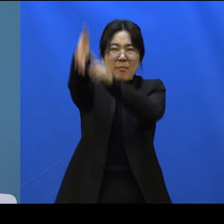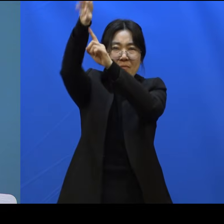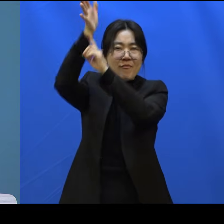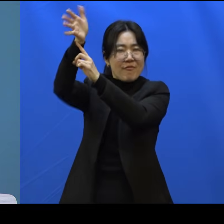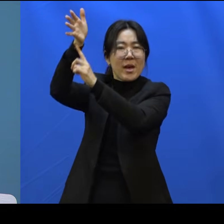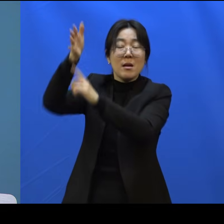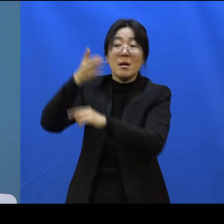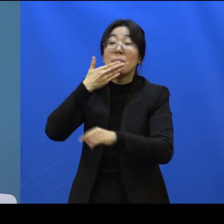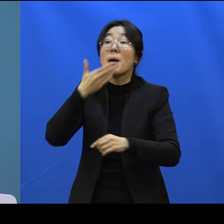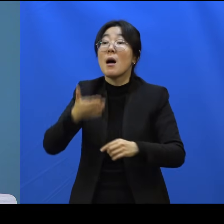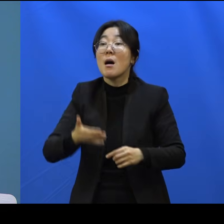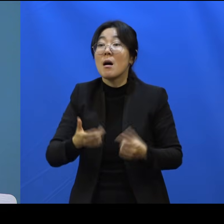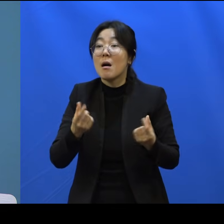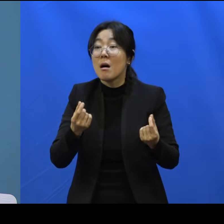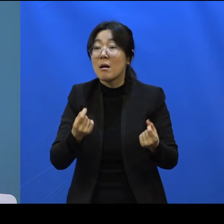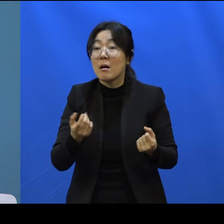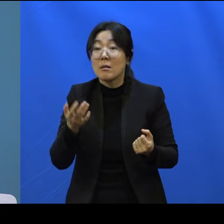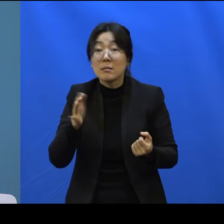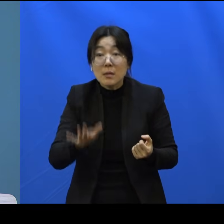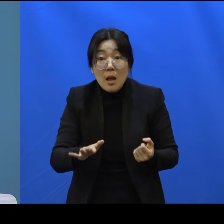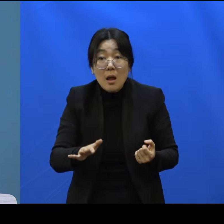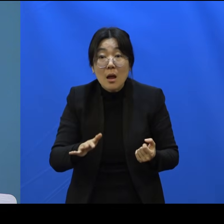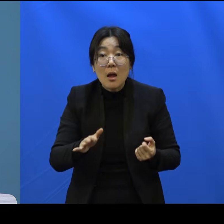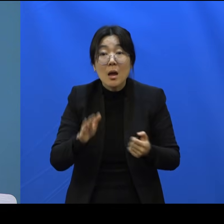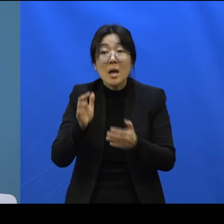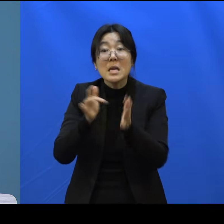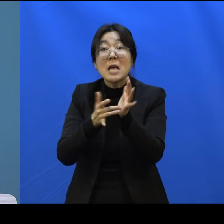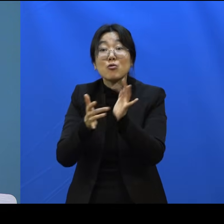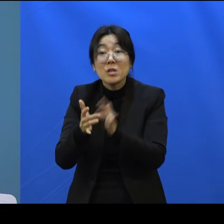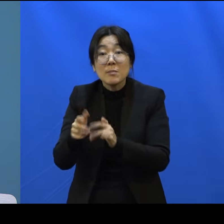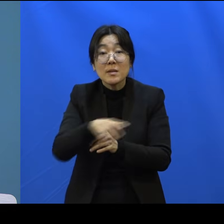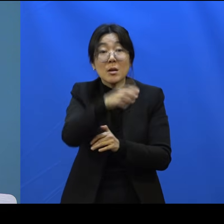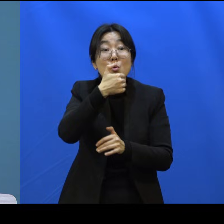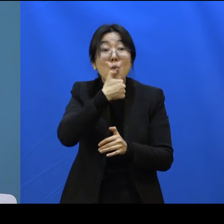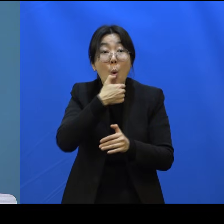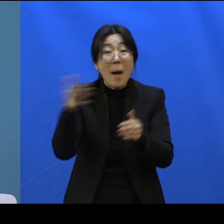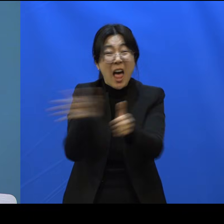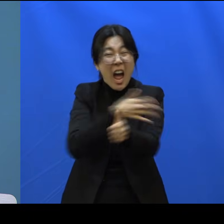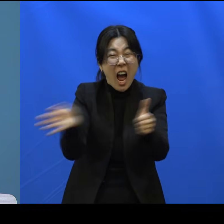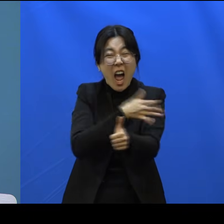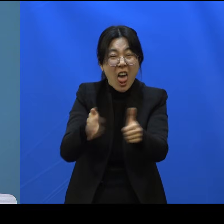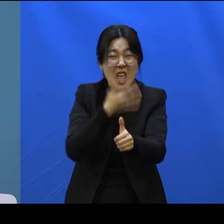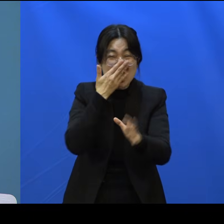예수님이 혁명하러 오신 게 아니에요. 이 땅에 구원을 베풀러 오신 거예요.